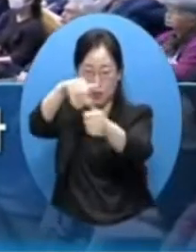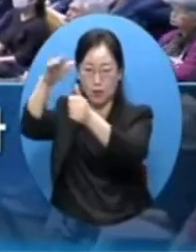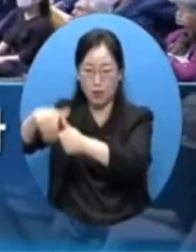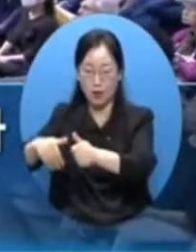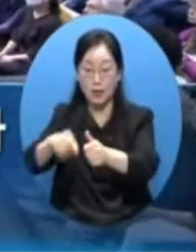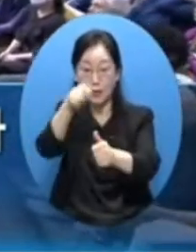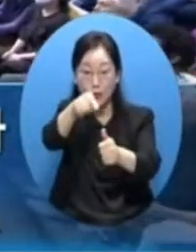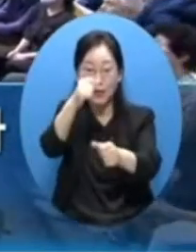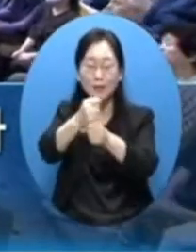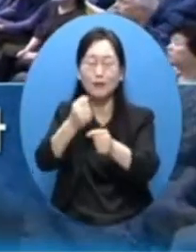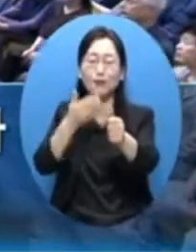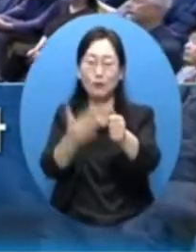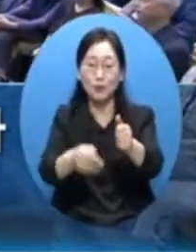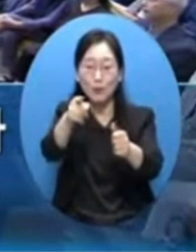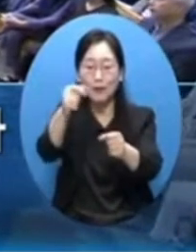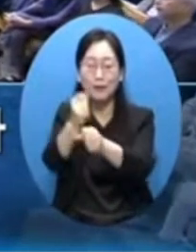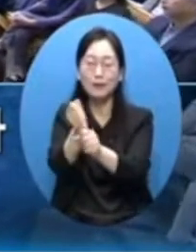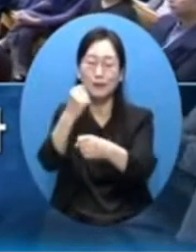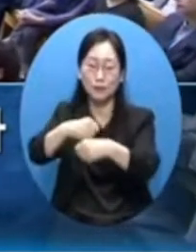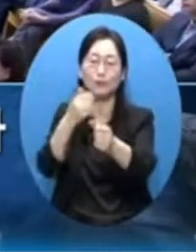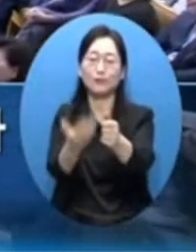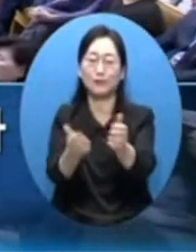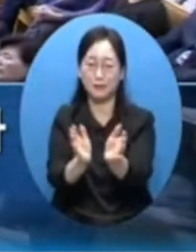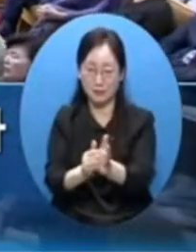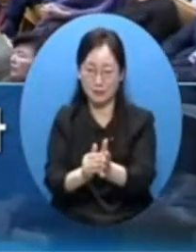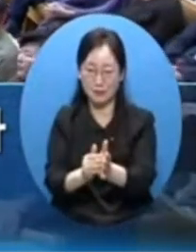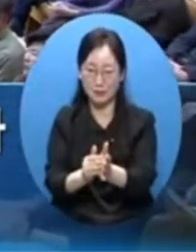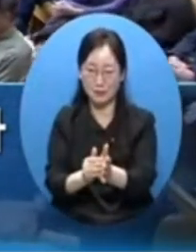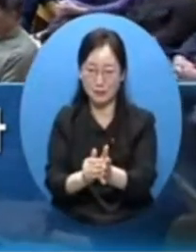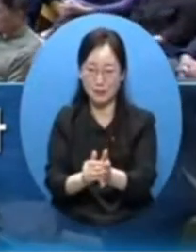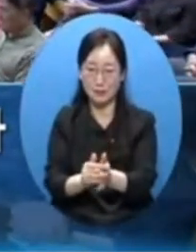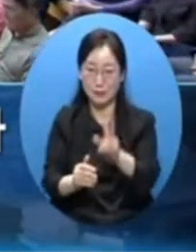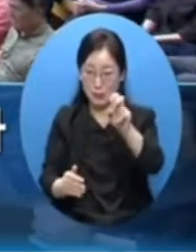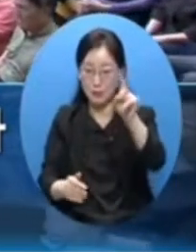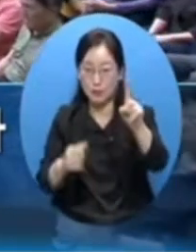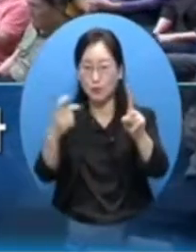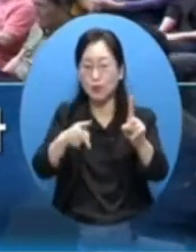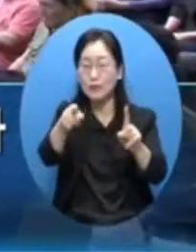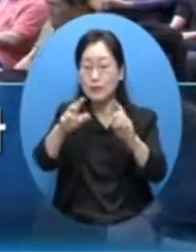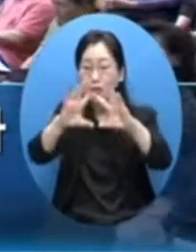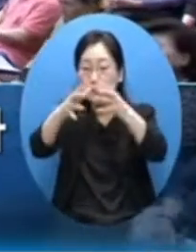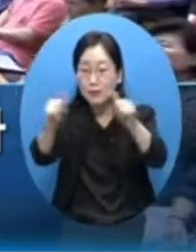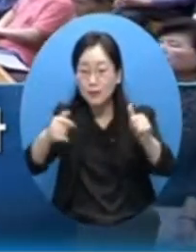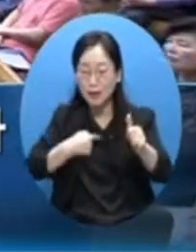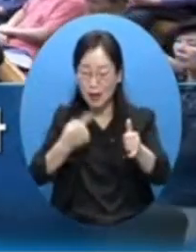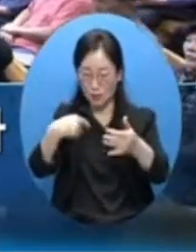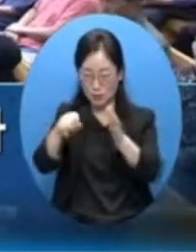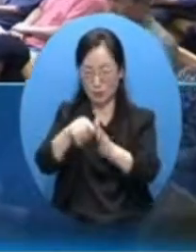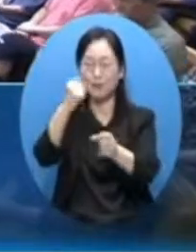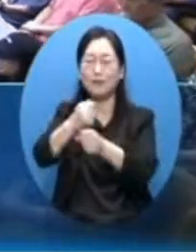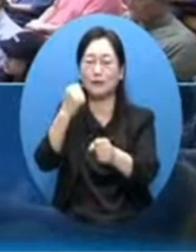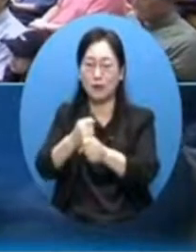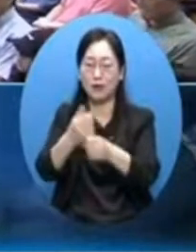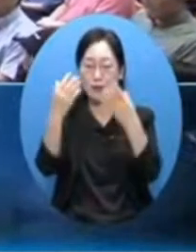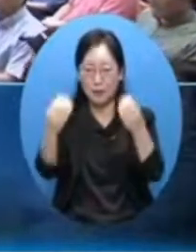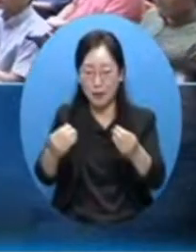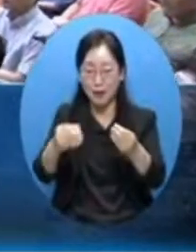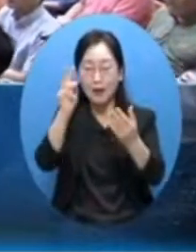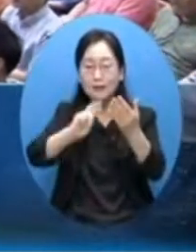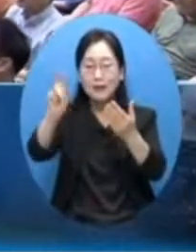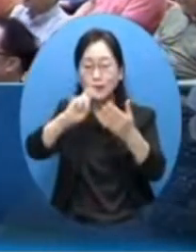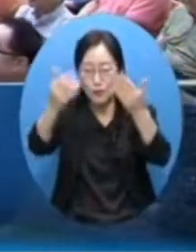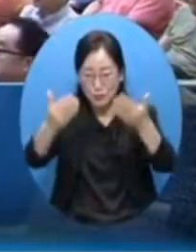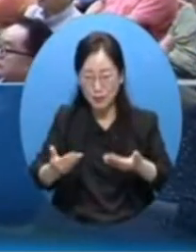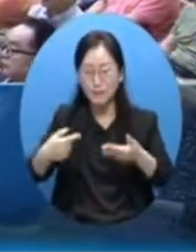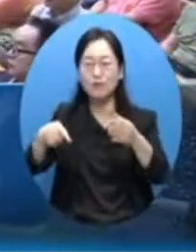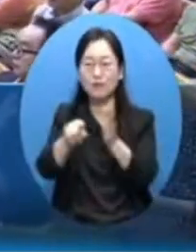내가 지었고 그를 내가 만들었느니라. 21절입니다 이 백성은 나를 위하여 지었나니 나를 찬송하게 하려